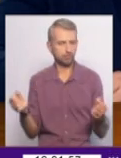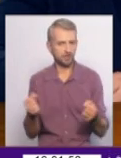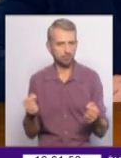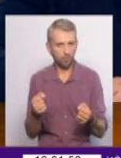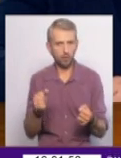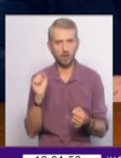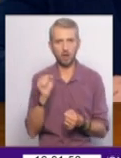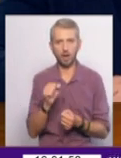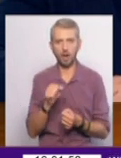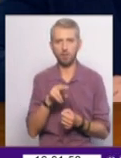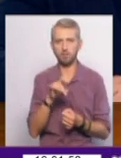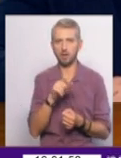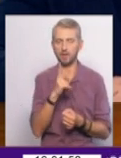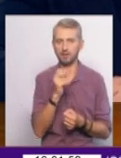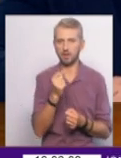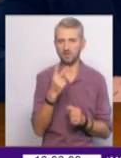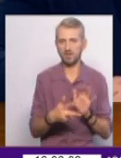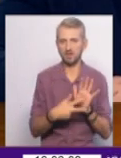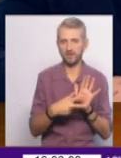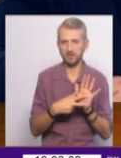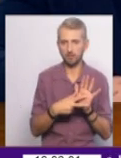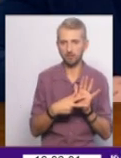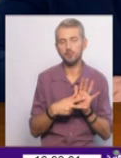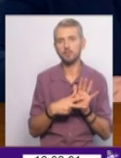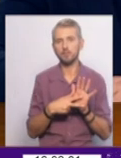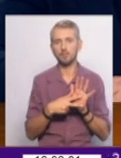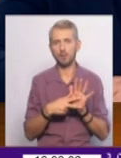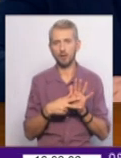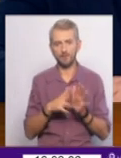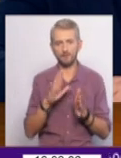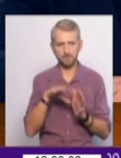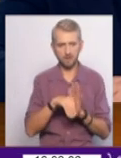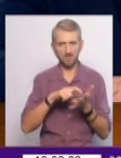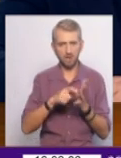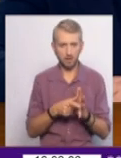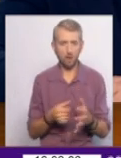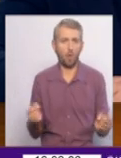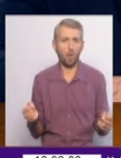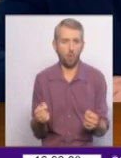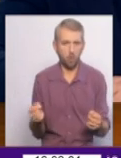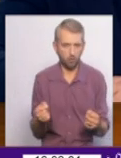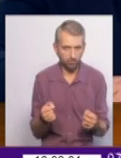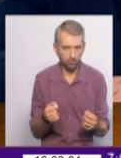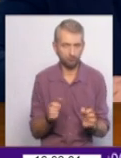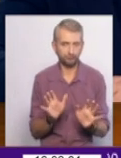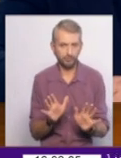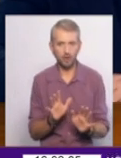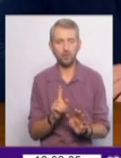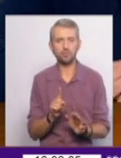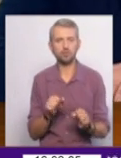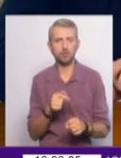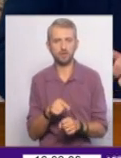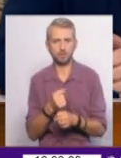а Пражська, 28, квартира холодно, скажімо так. Що можна з цим зробити?